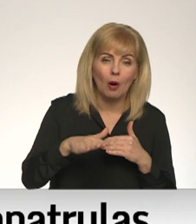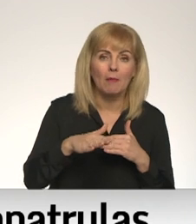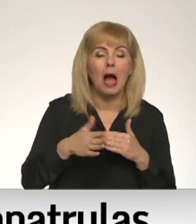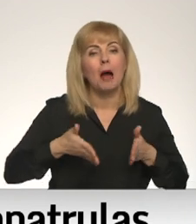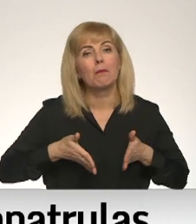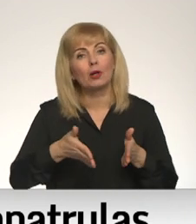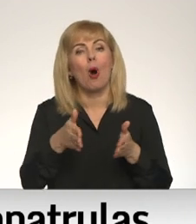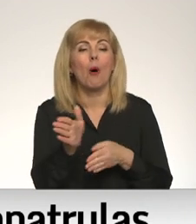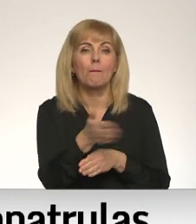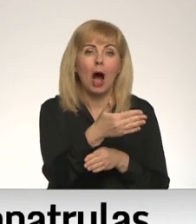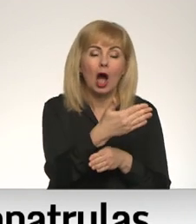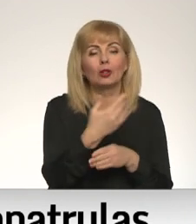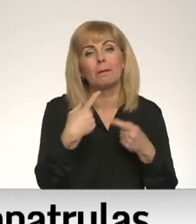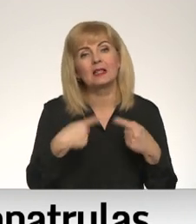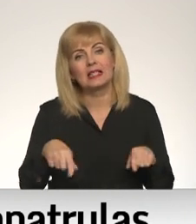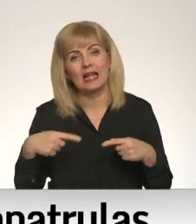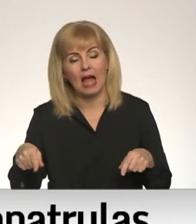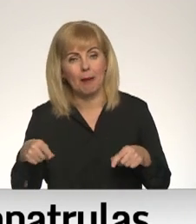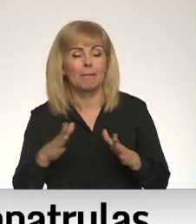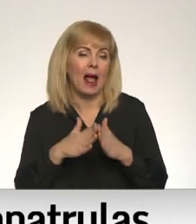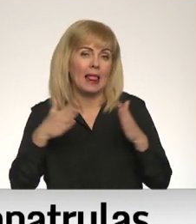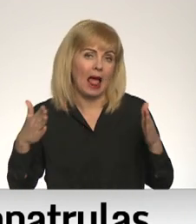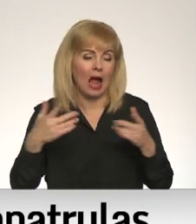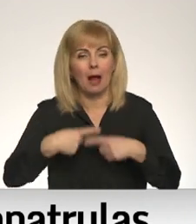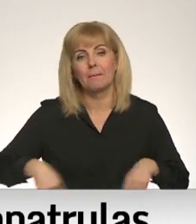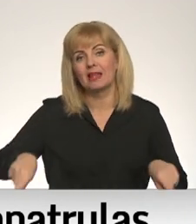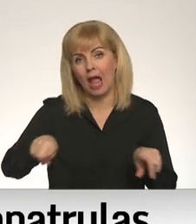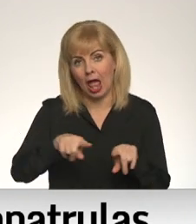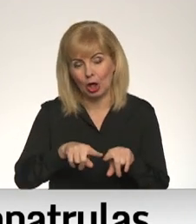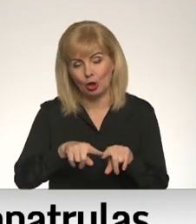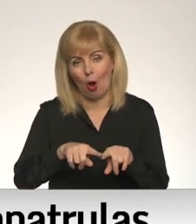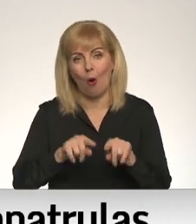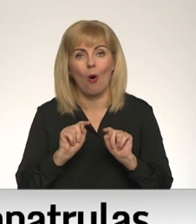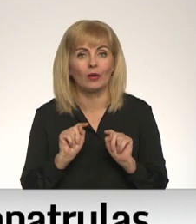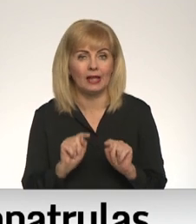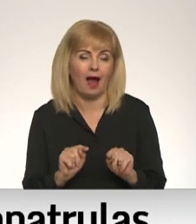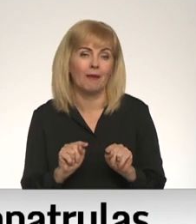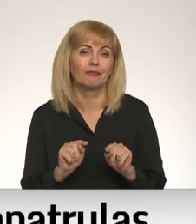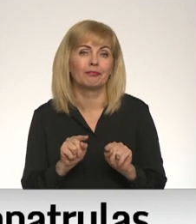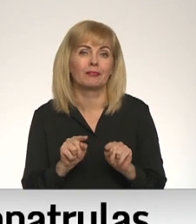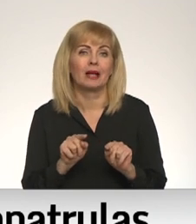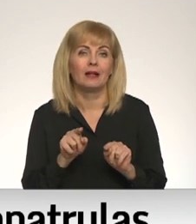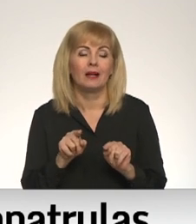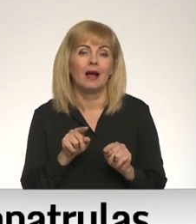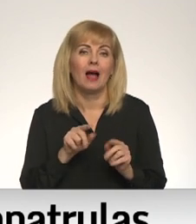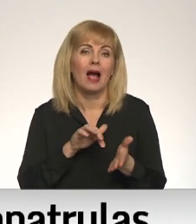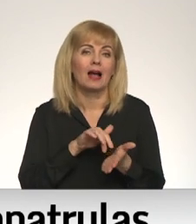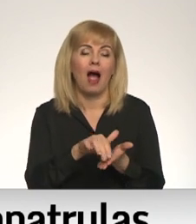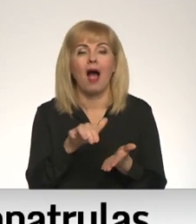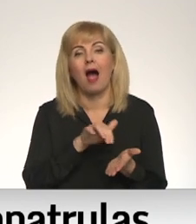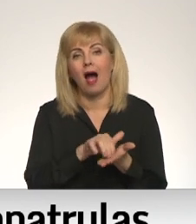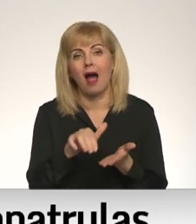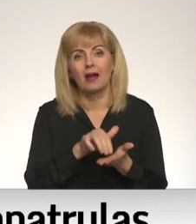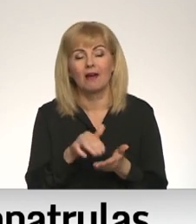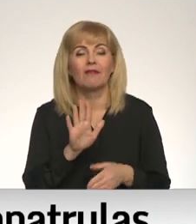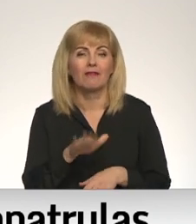vai kādām citām lielākām teritorijām, kur ar kājnieku patruļām